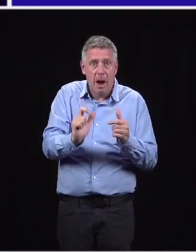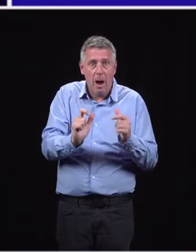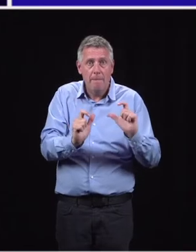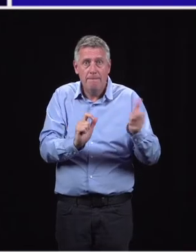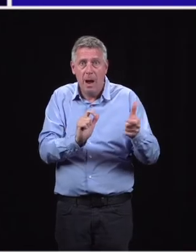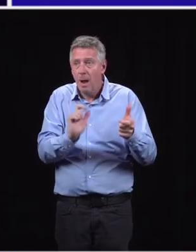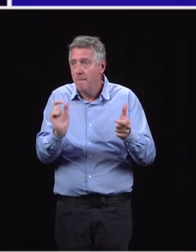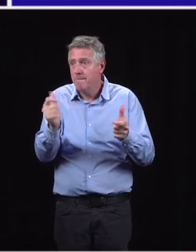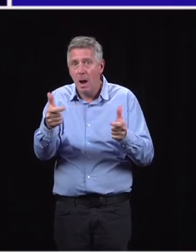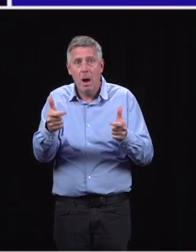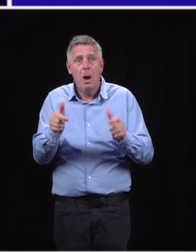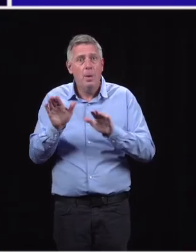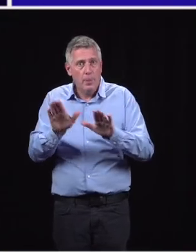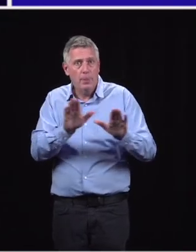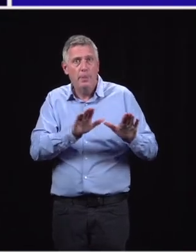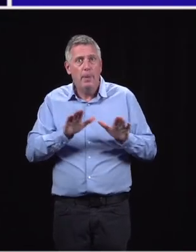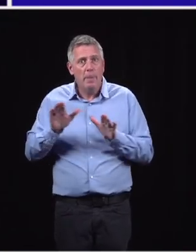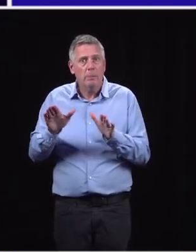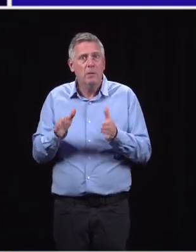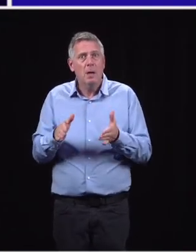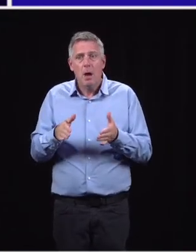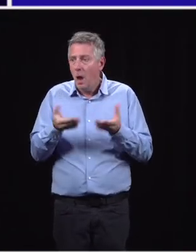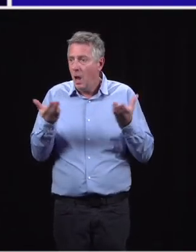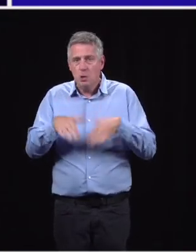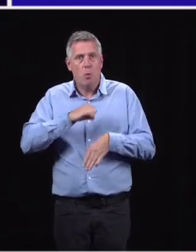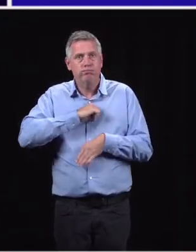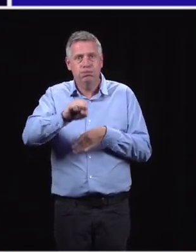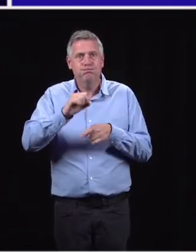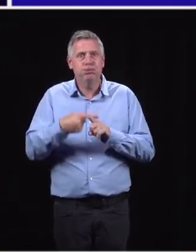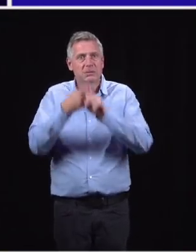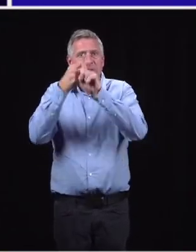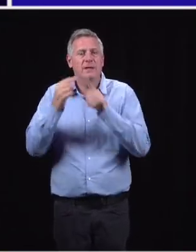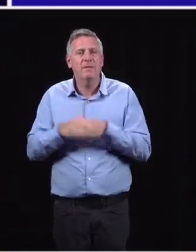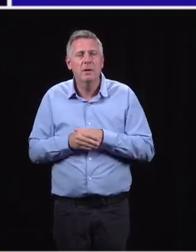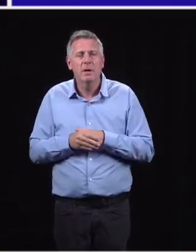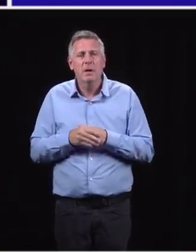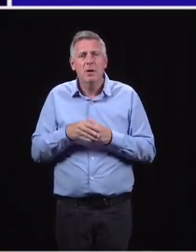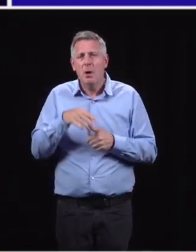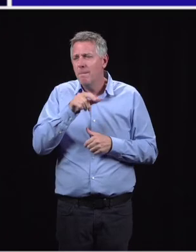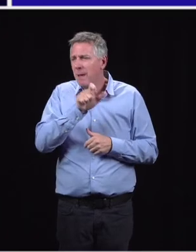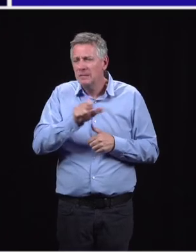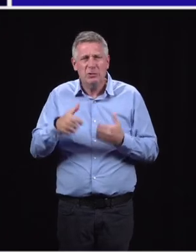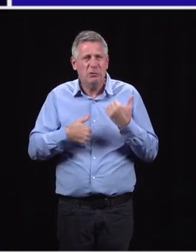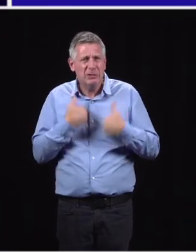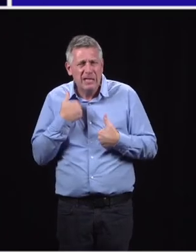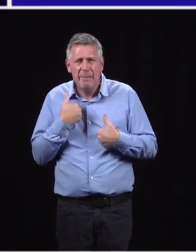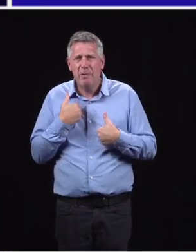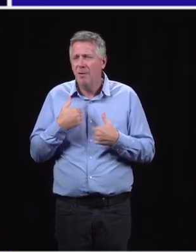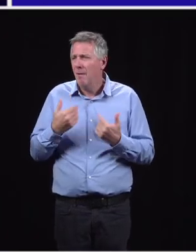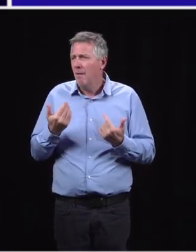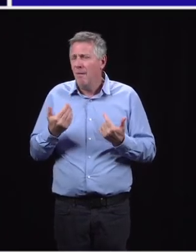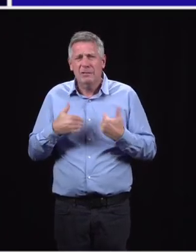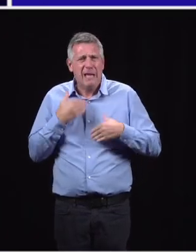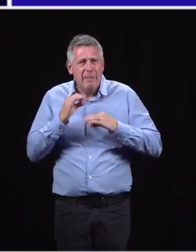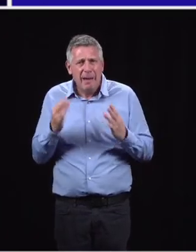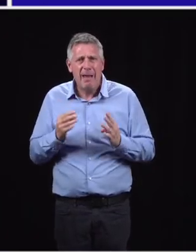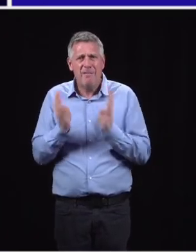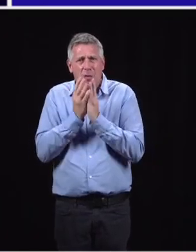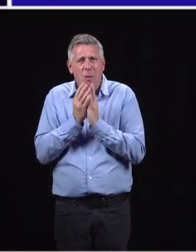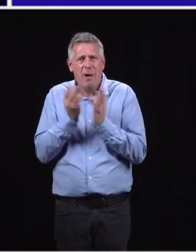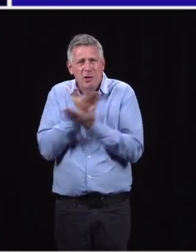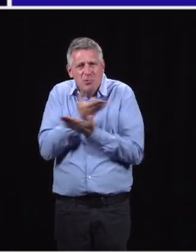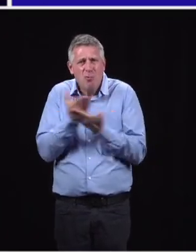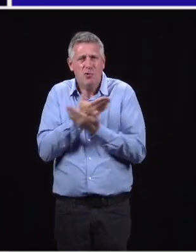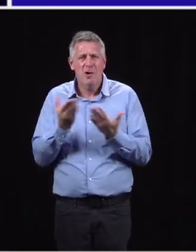faut que tout le monde comprenne collaborateur et personne en situation de handicap qu'on a beaucoup de choses à s'apporter et qu'il faut qu'on s'écoute et qu'on arrive à